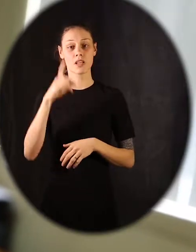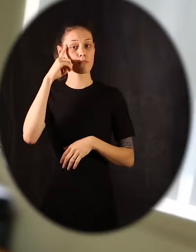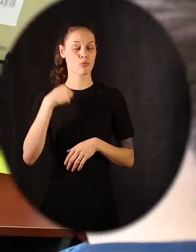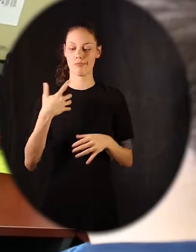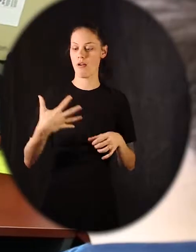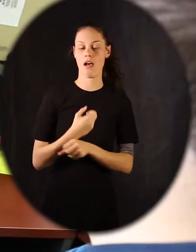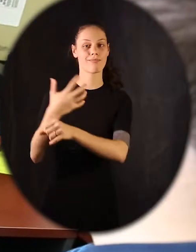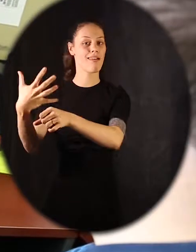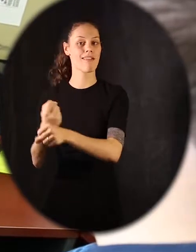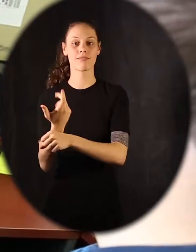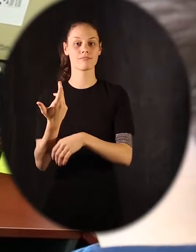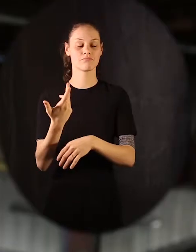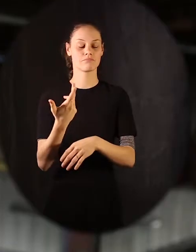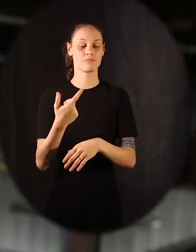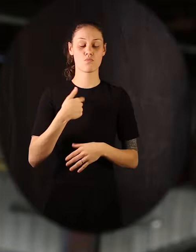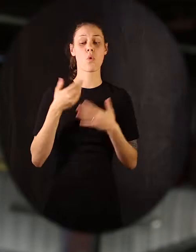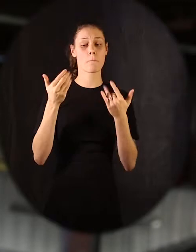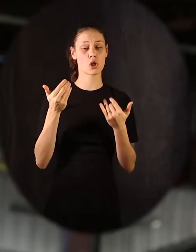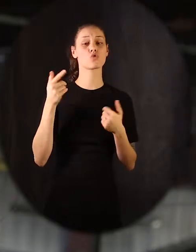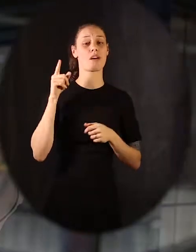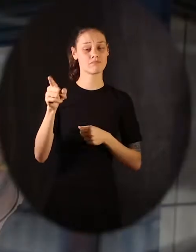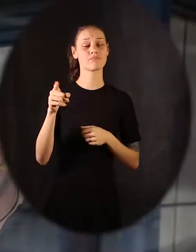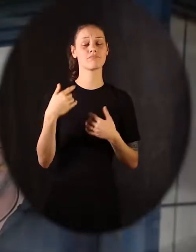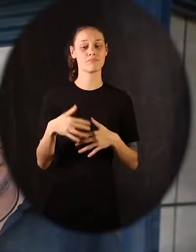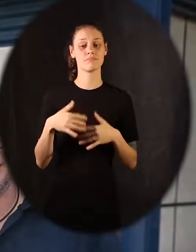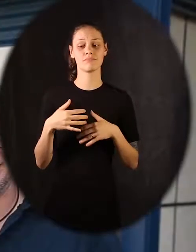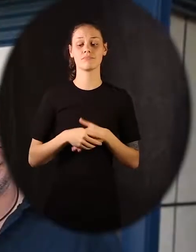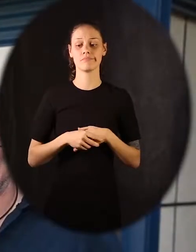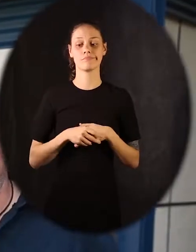c'était gagnant-gagnant. Professionnellement, on avait besoin de cette ressource-là.